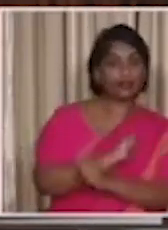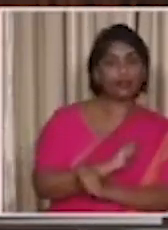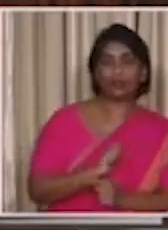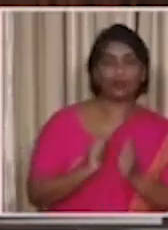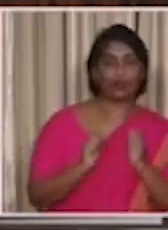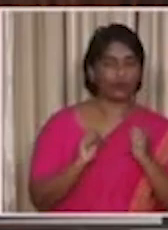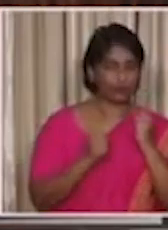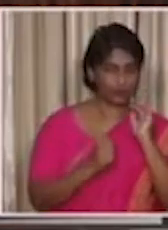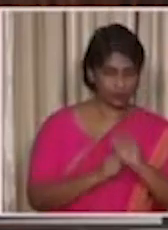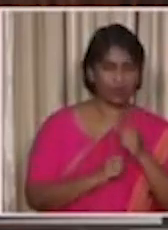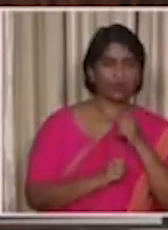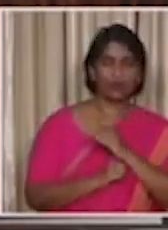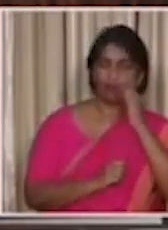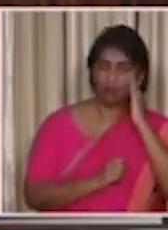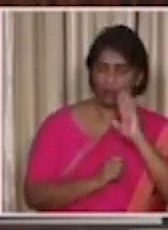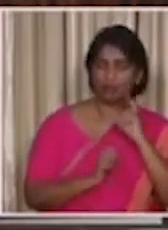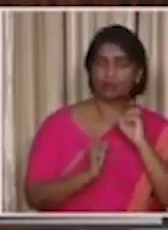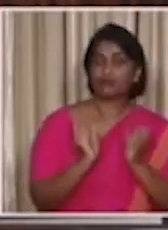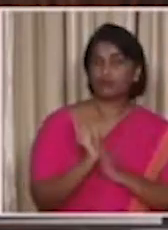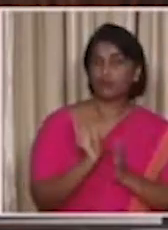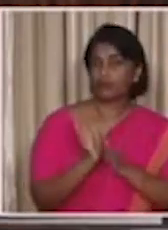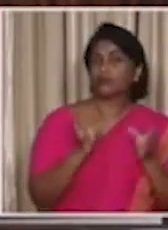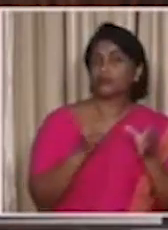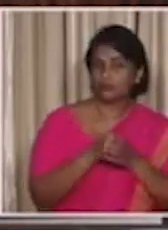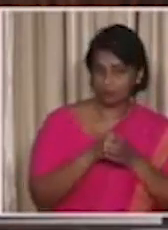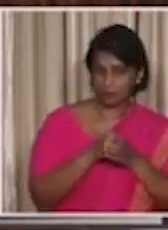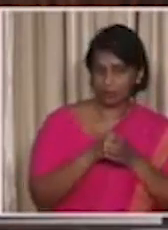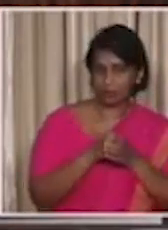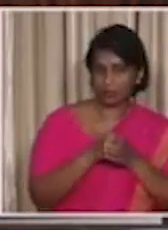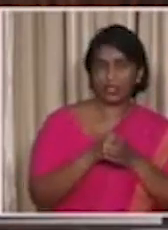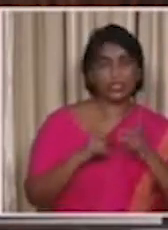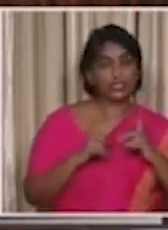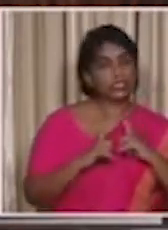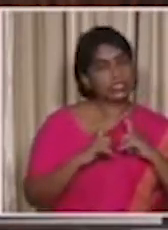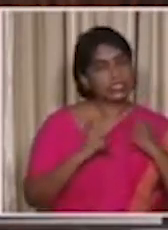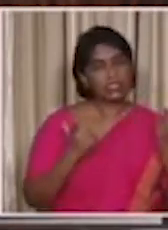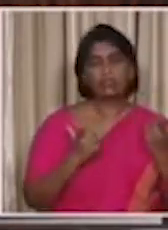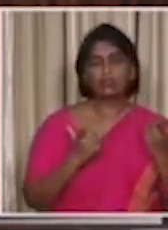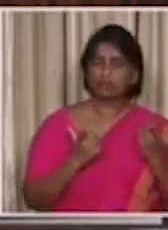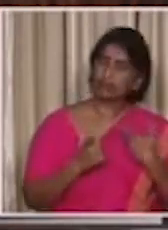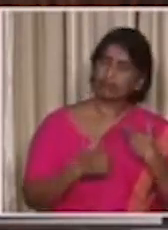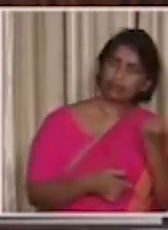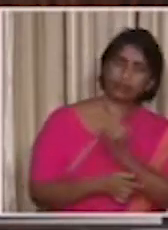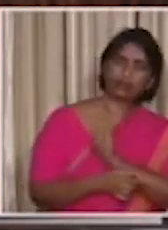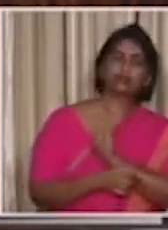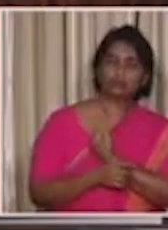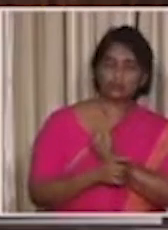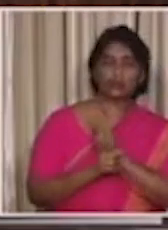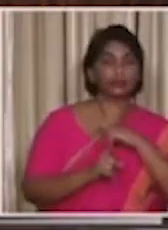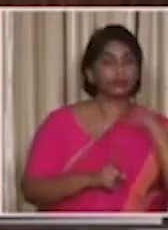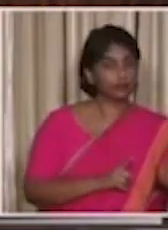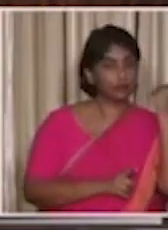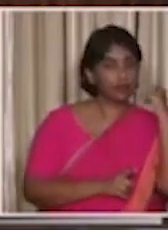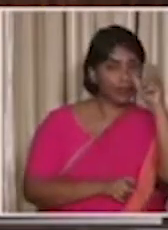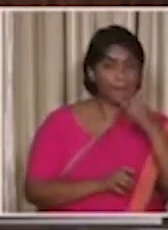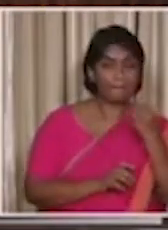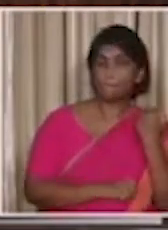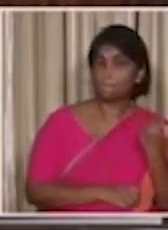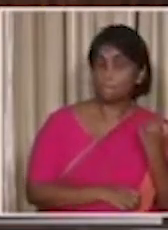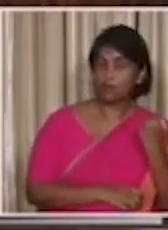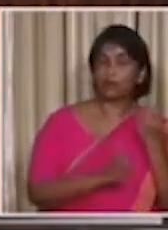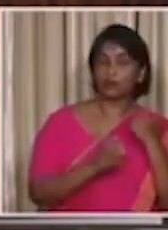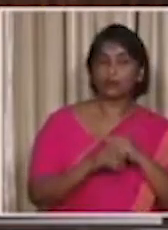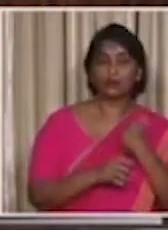උත්සාහ ගන්නවා. ස්වාධීන කොමිෂන් සභාව වෙනුවෙන් ජීවිතයට පරදුවට සභා කතා කළ අය බලය